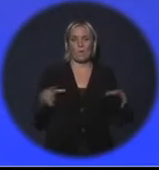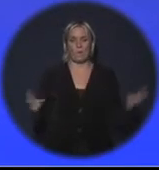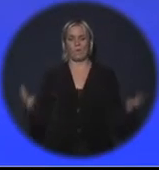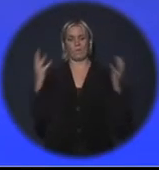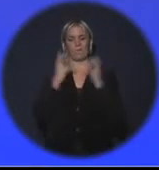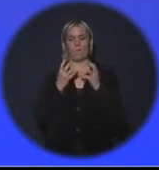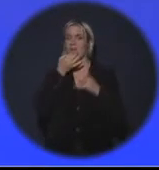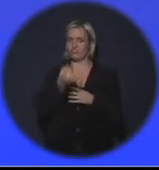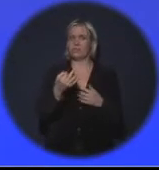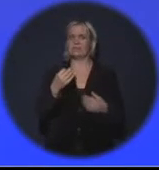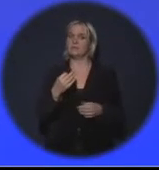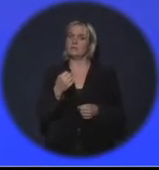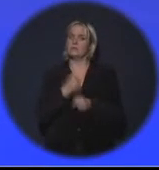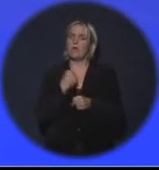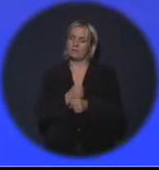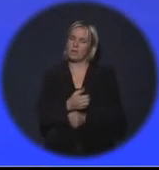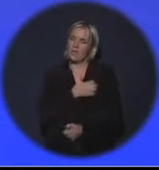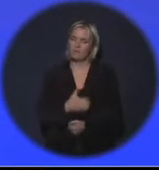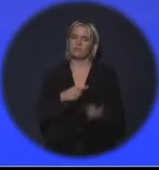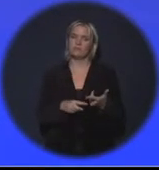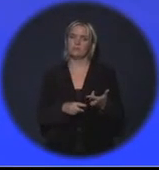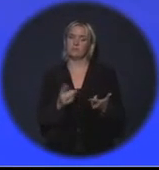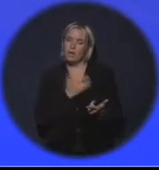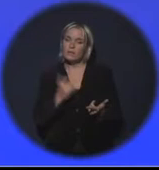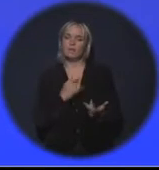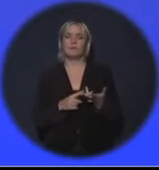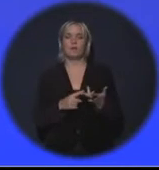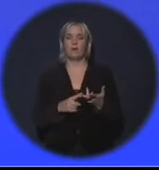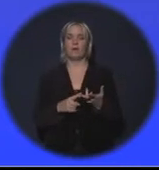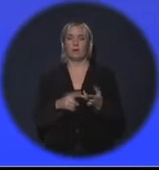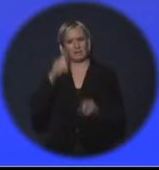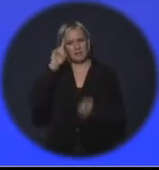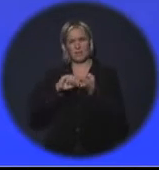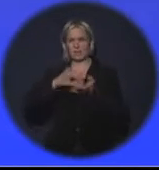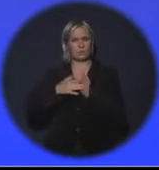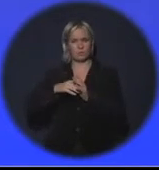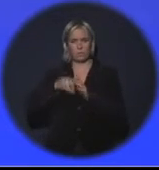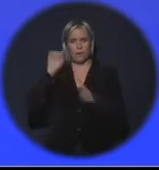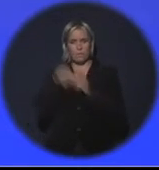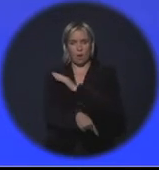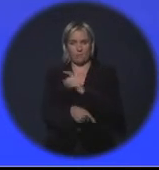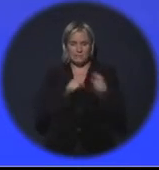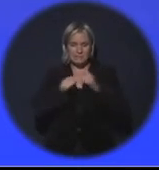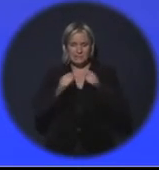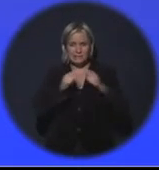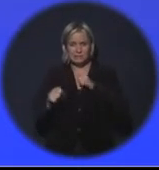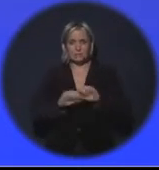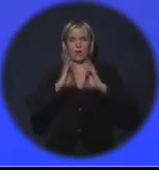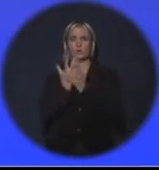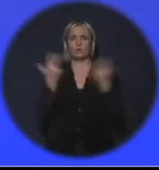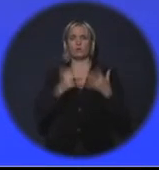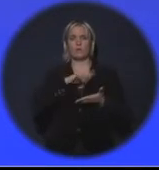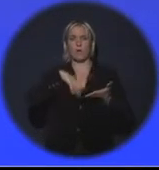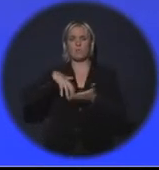richesse et la qualité de ce travail. Les sujets ont été abordés en profondeur, comme le montrent les 8 rapports des groupes de